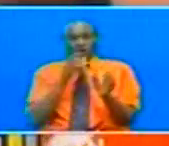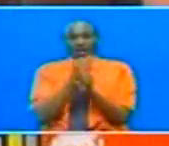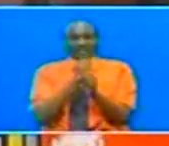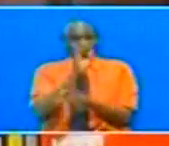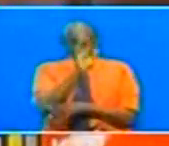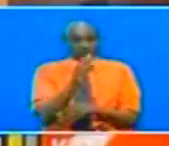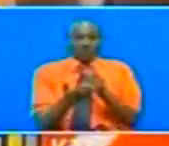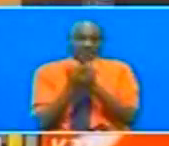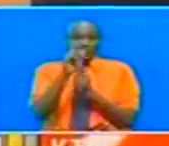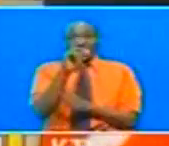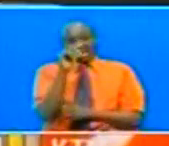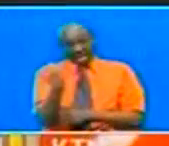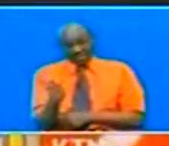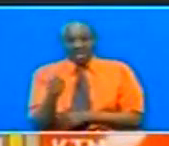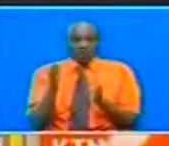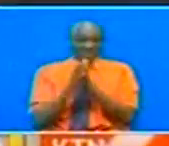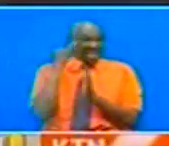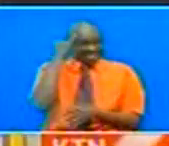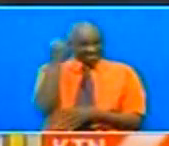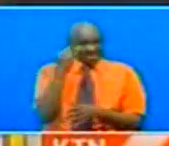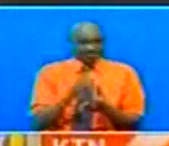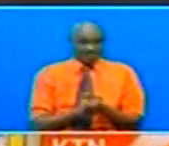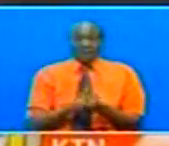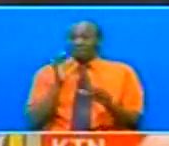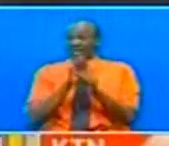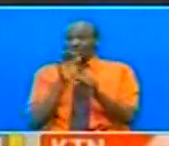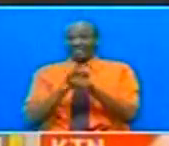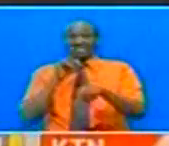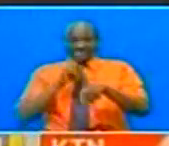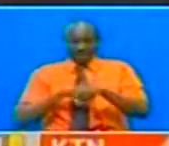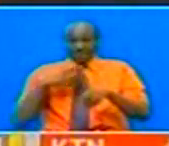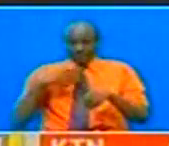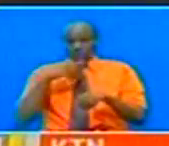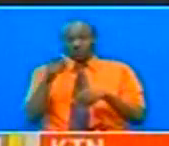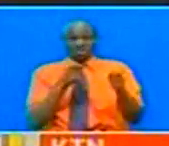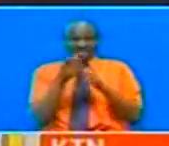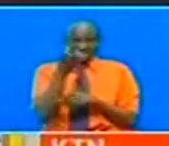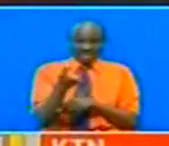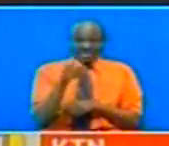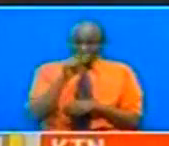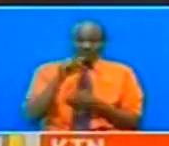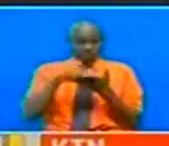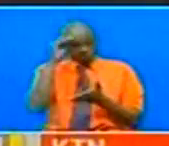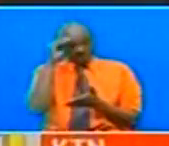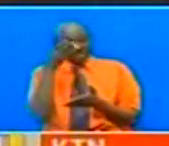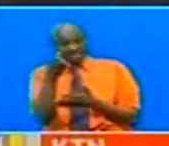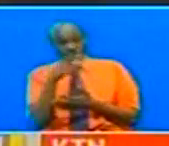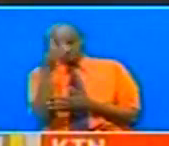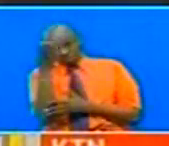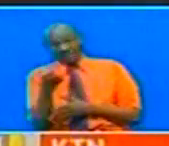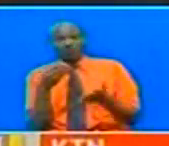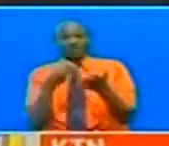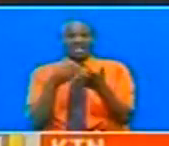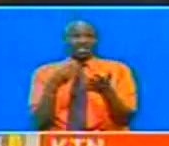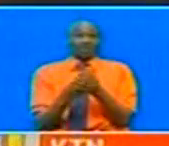waweze kusaidiana hata kimawazo. Most of the time the guys who are in charge would get students going to them for